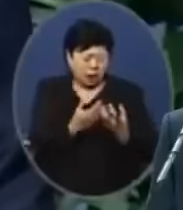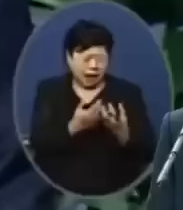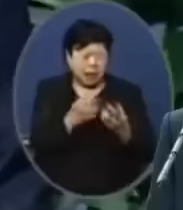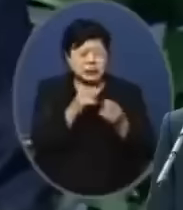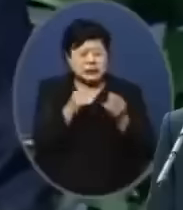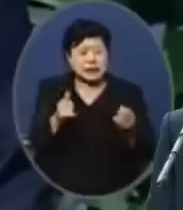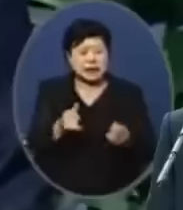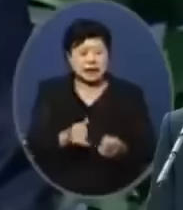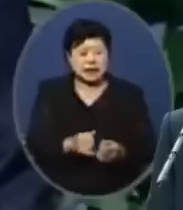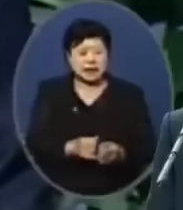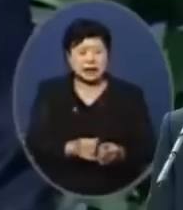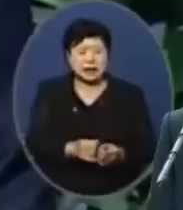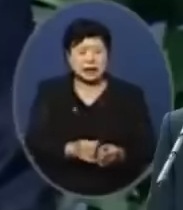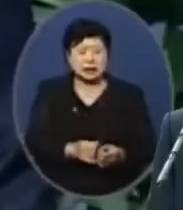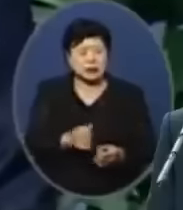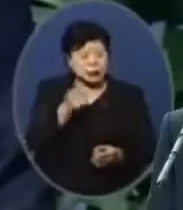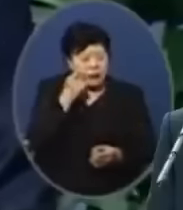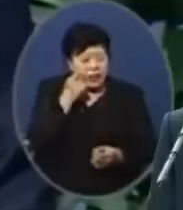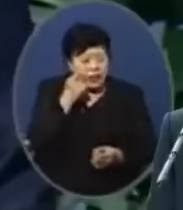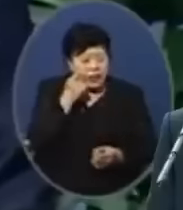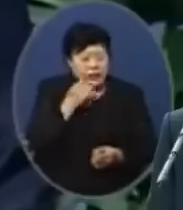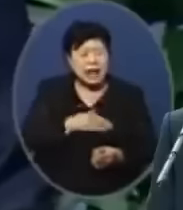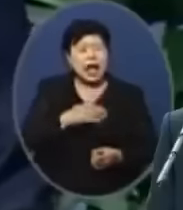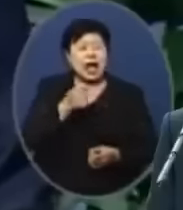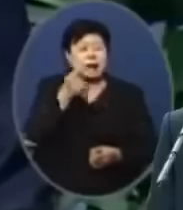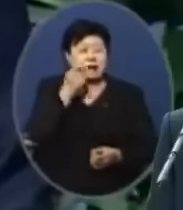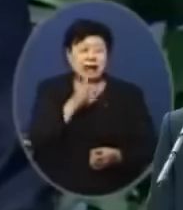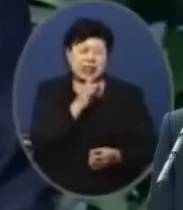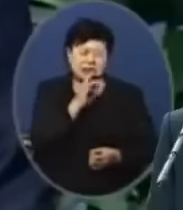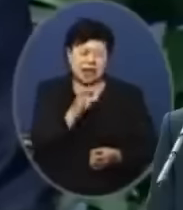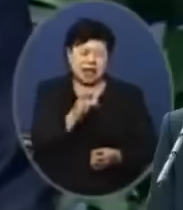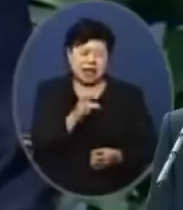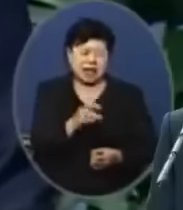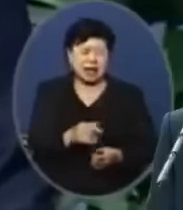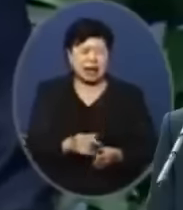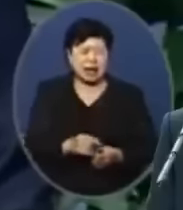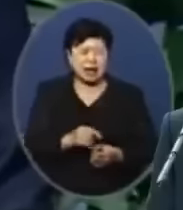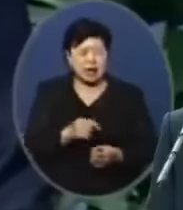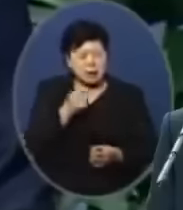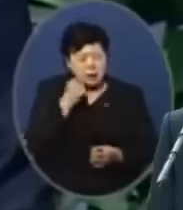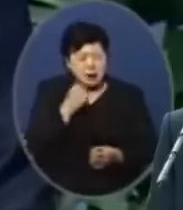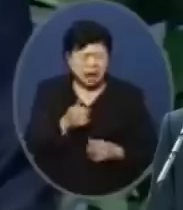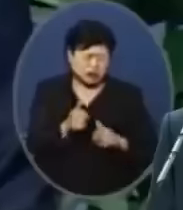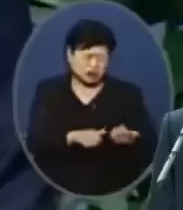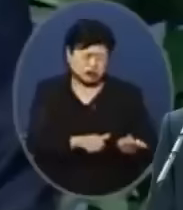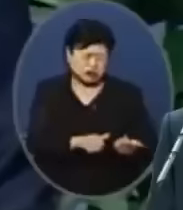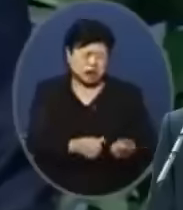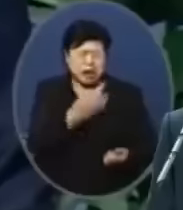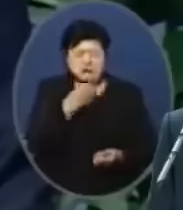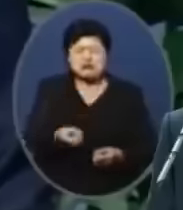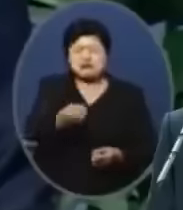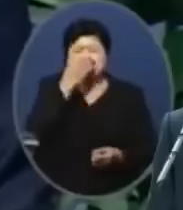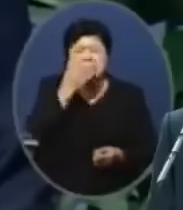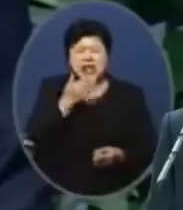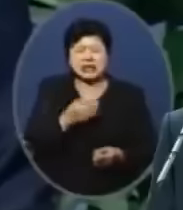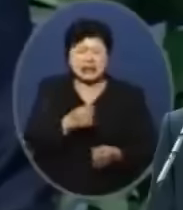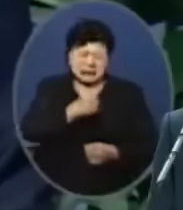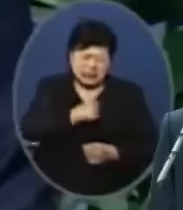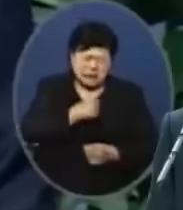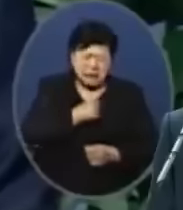사람은 절대로 발전하지 못합니다. 나는 못한다, 안 된다, 할 수 없다, 죽는다, 불행하다,